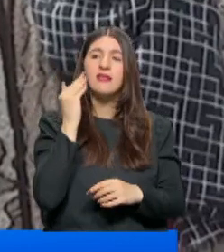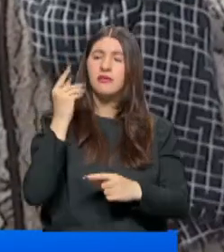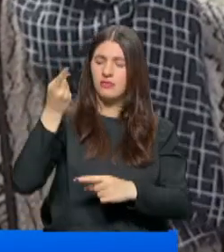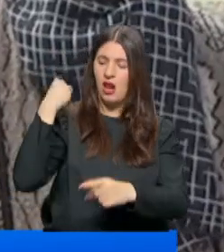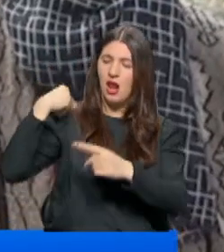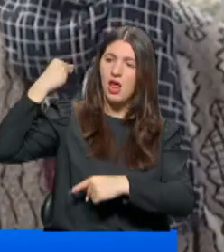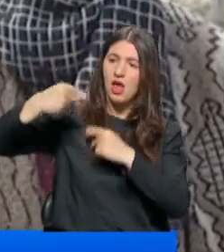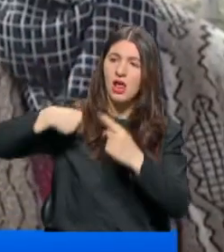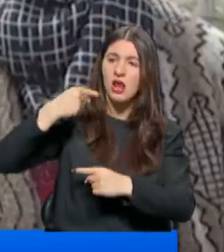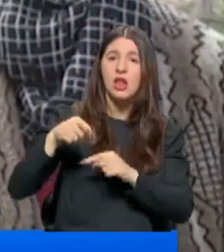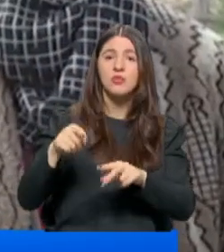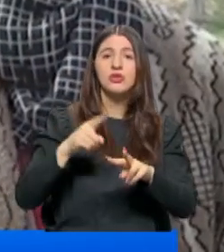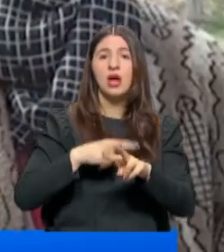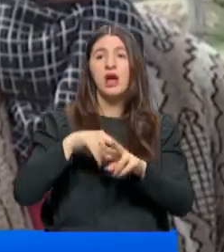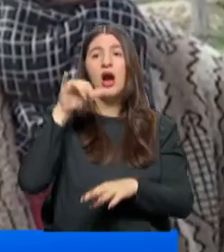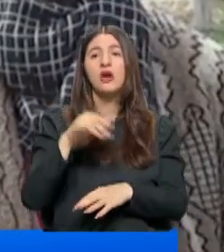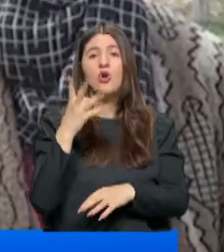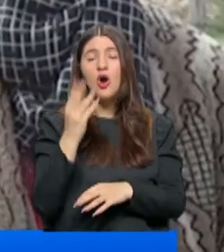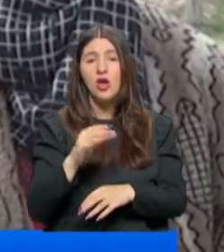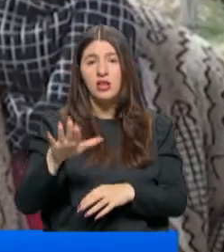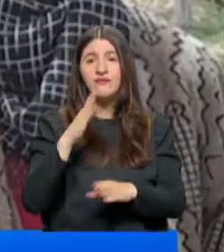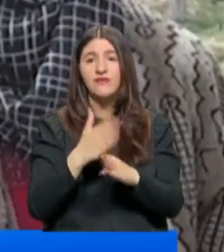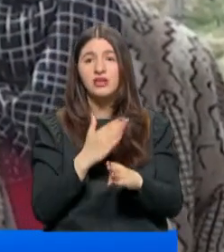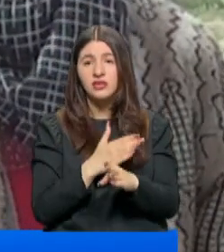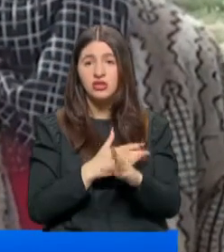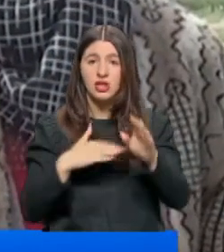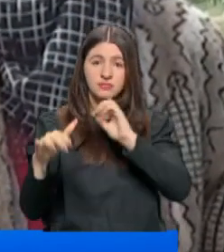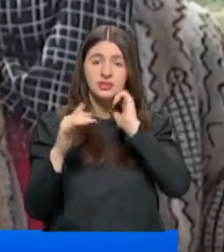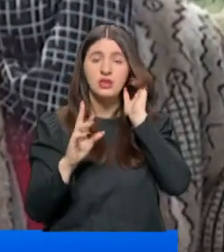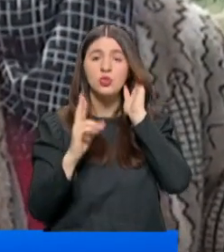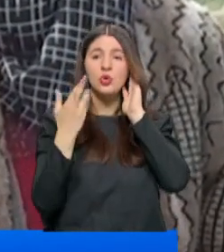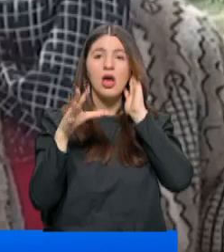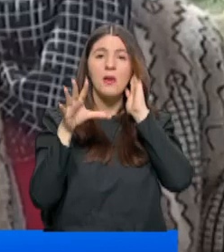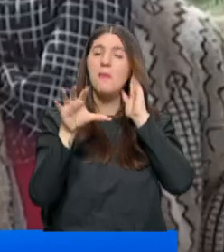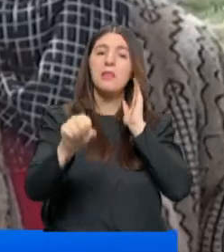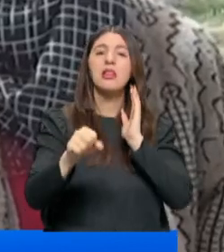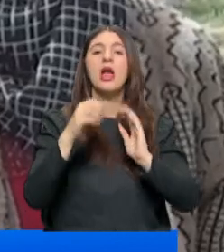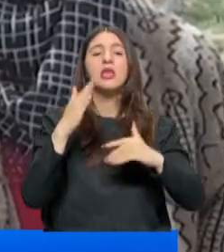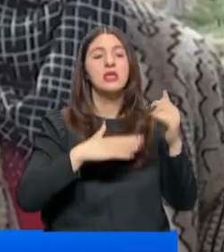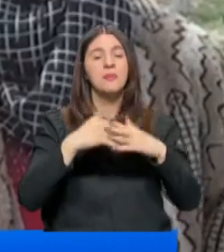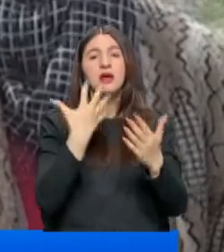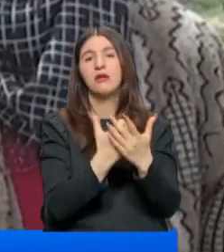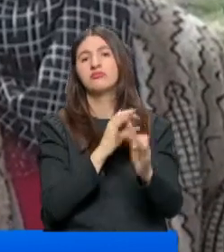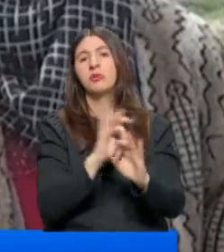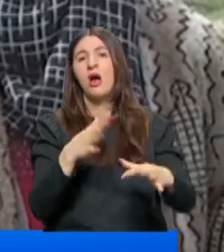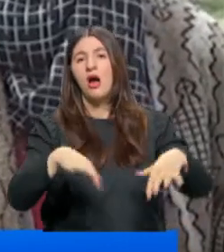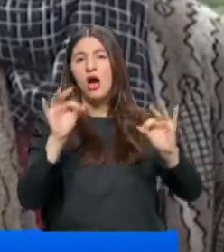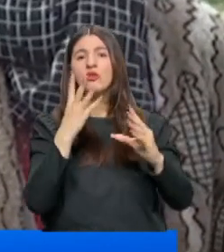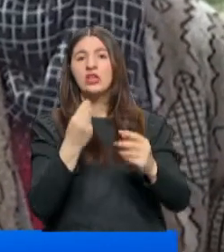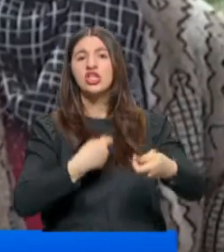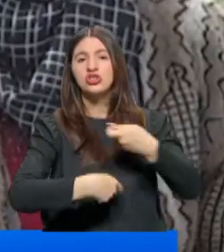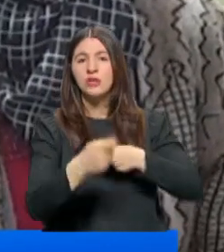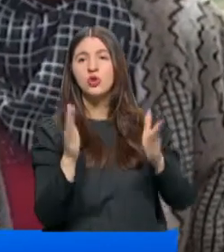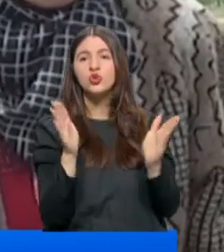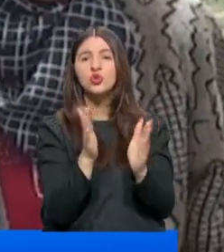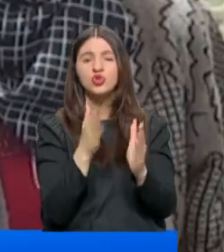bu yaylalarda hakkı olan yurttaşlarımızın ruhsatı olan, yapı kayıt belgeleri olan işletmeleri,